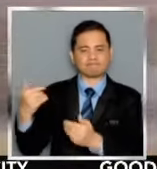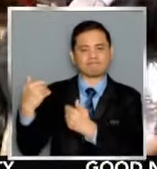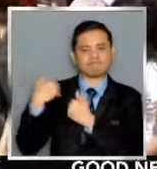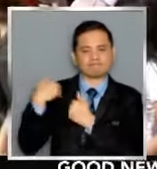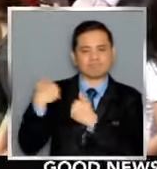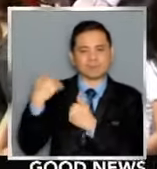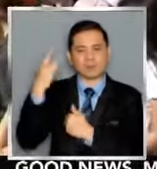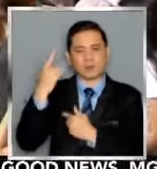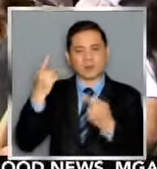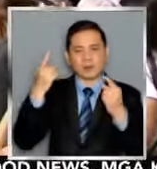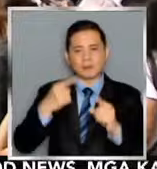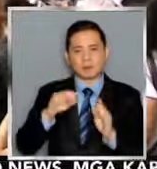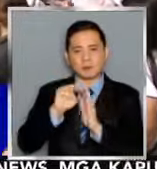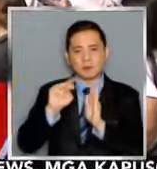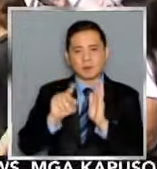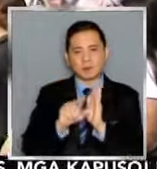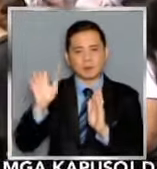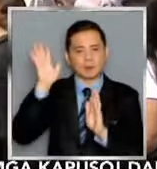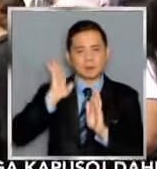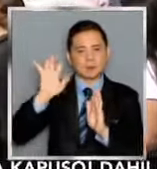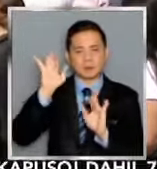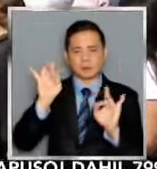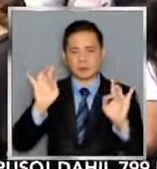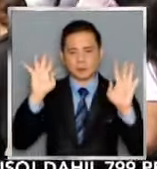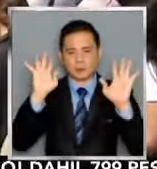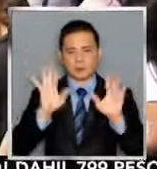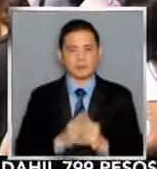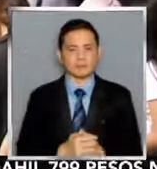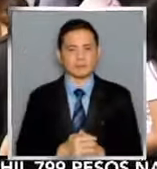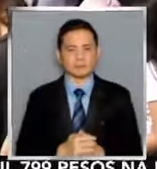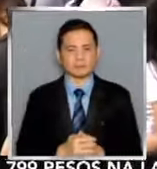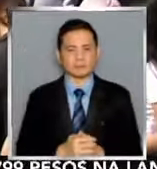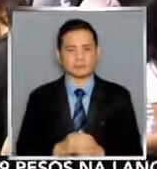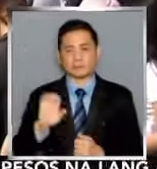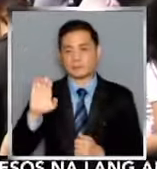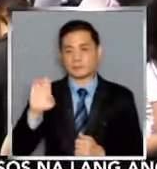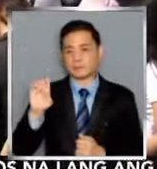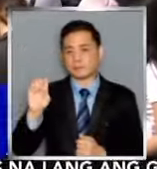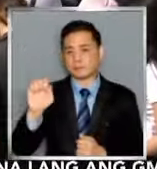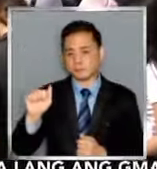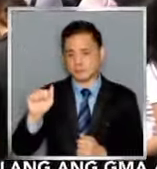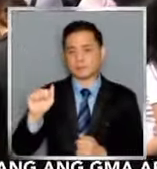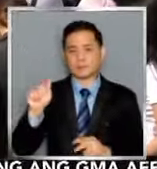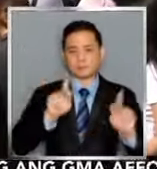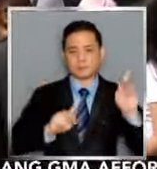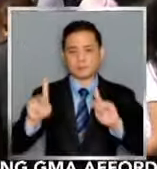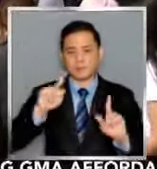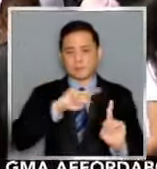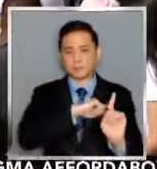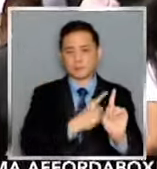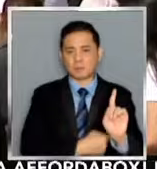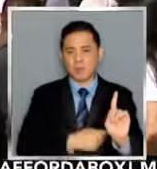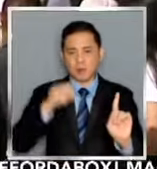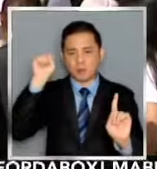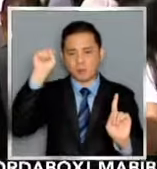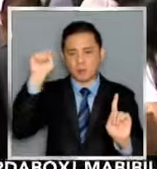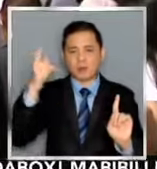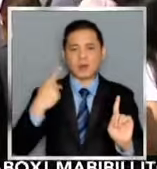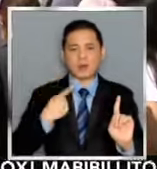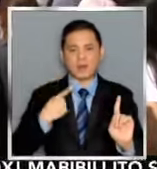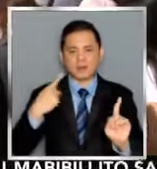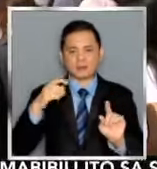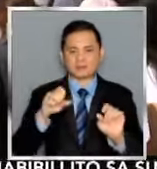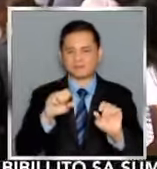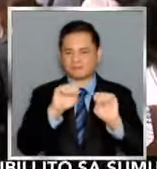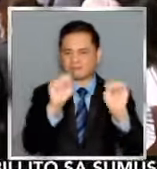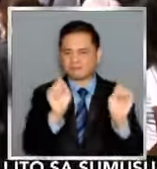Marcelo. Matapos ang paggunita ng EDSA People Power Revolution sa People Power Monument ngayong umaga, nagsagawa ng kilos protesta ang